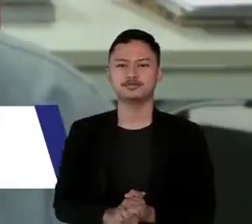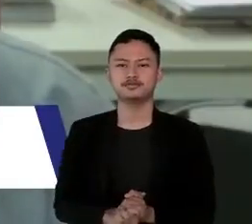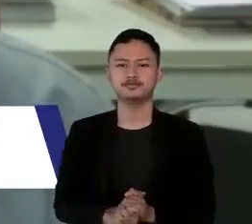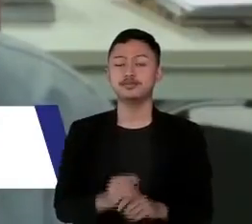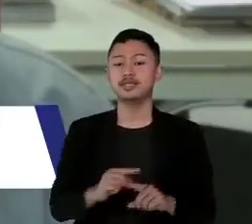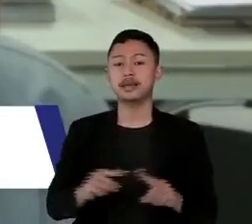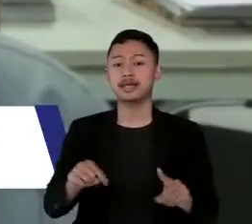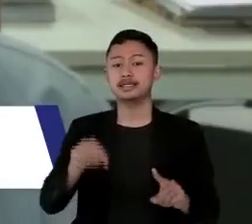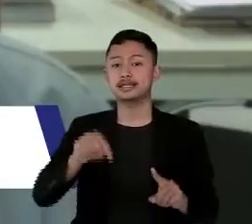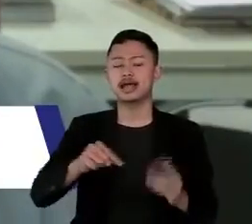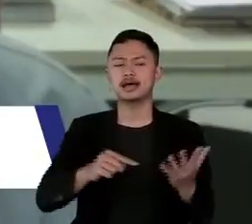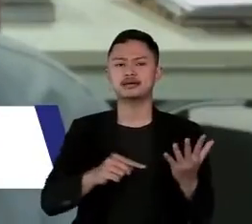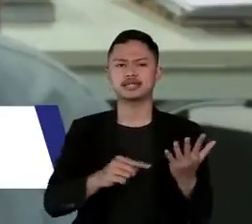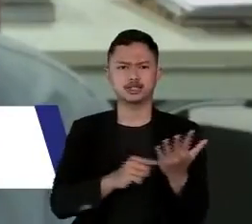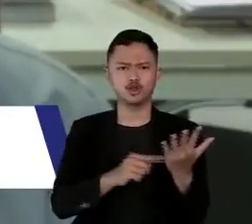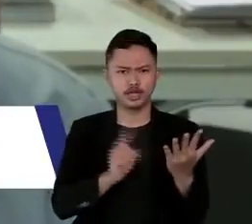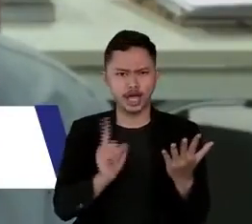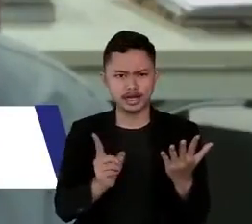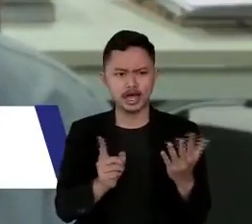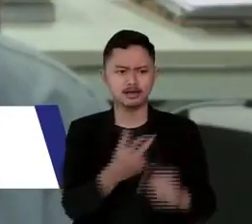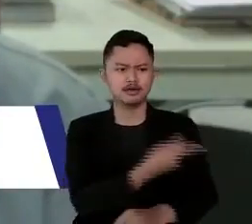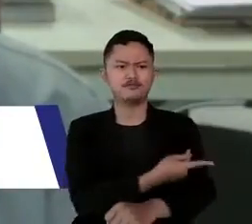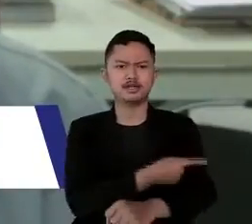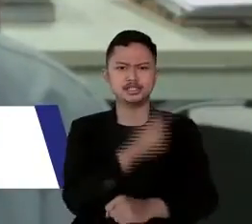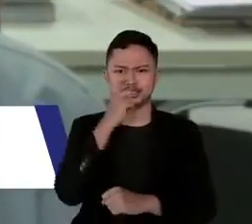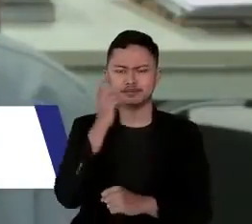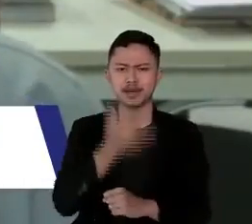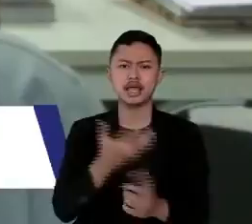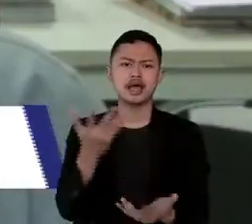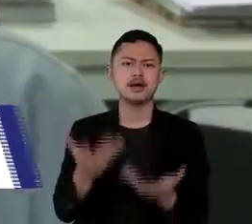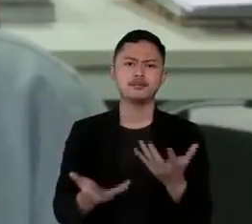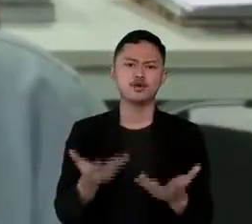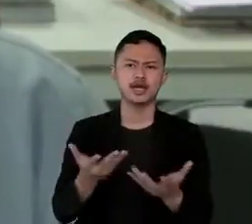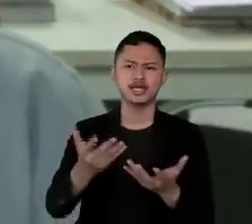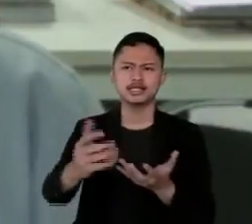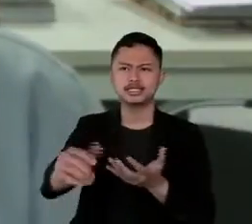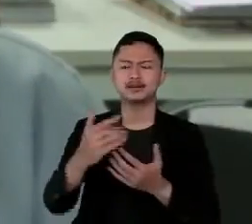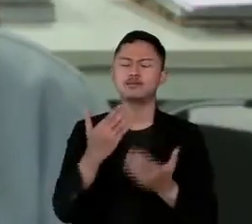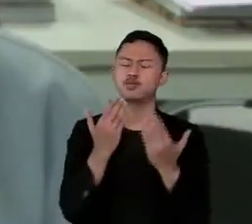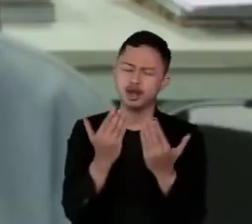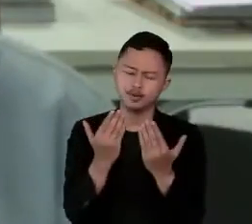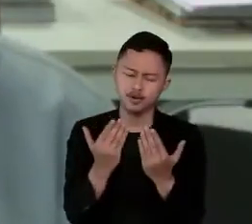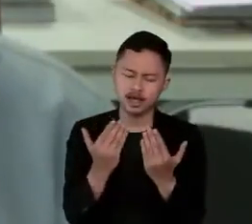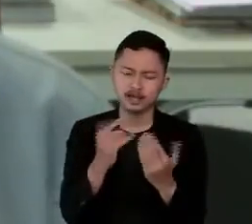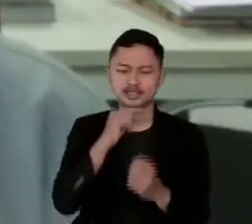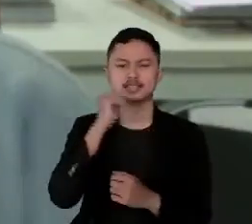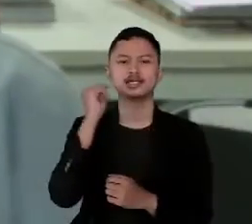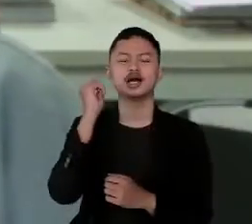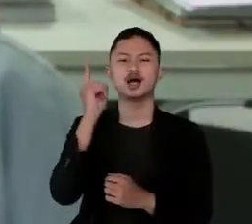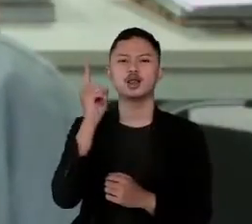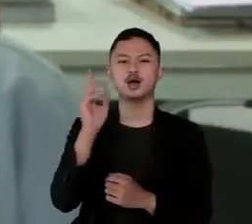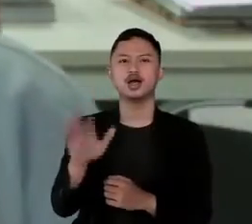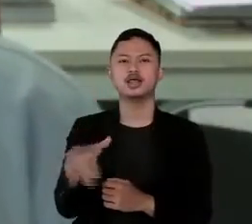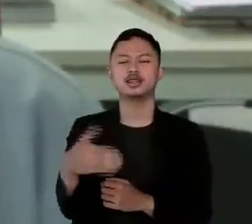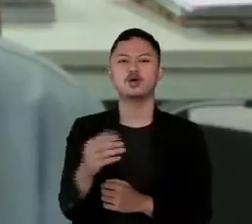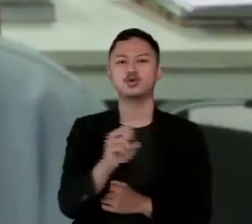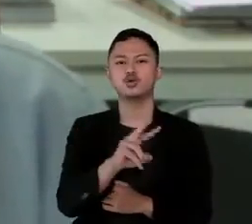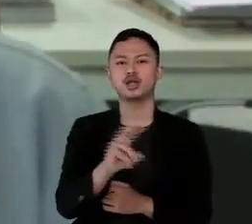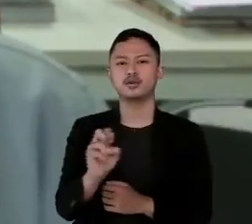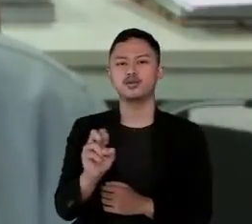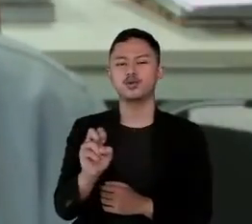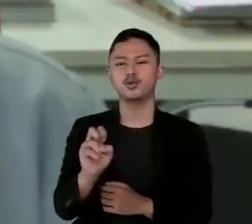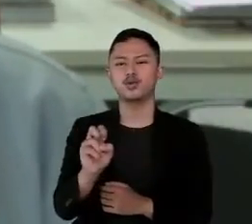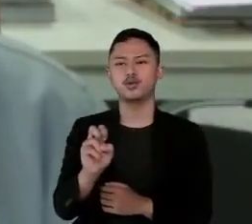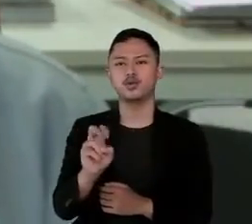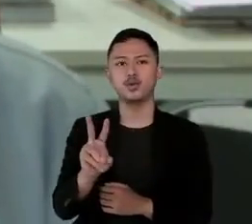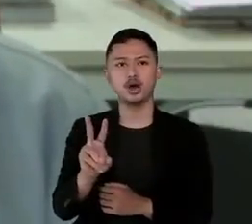itu dengan cepat sehingga mungkin mudah-mudahan jadi awal tahun